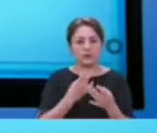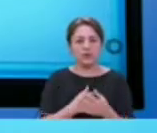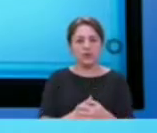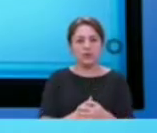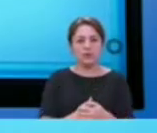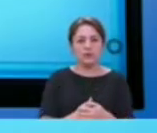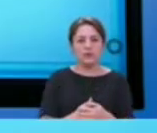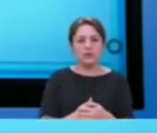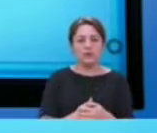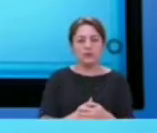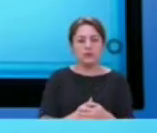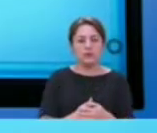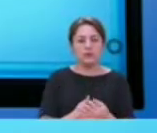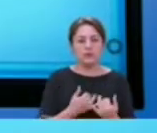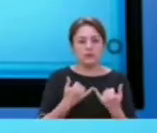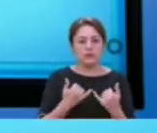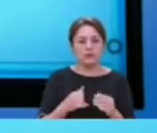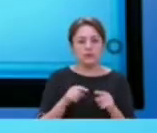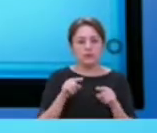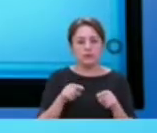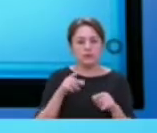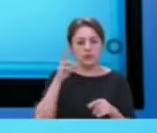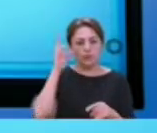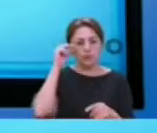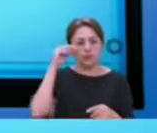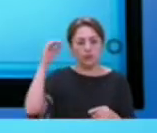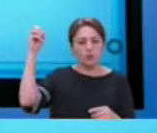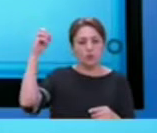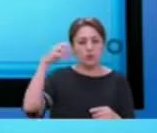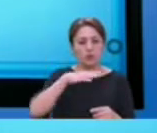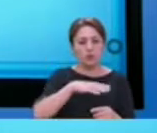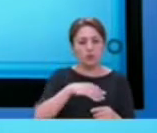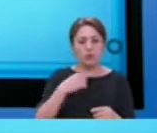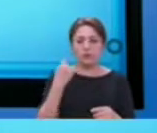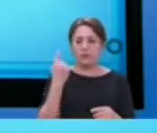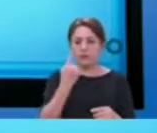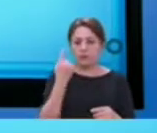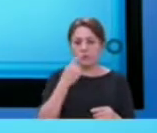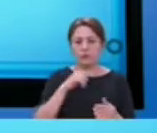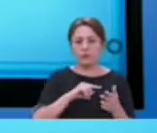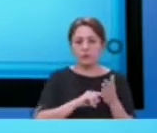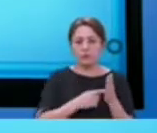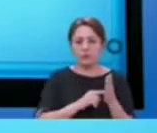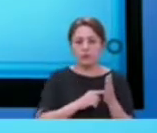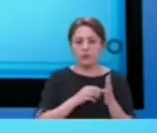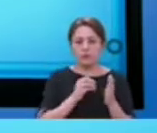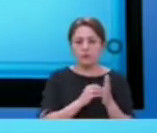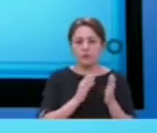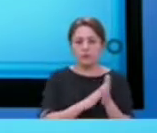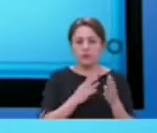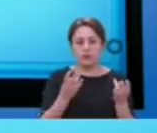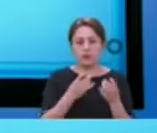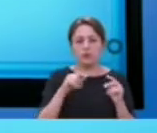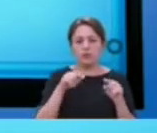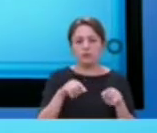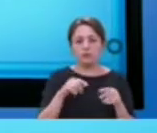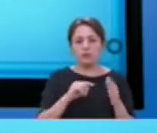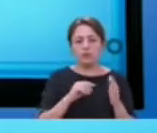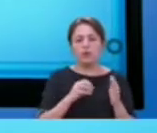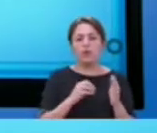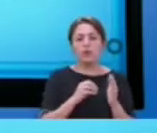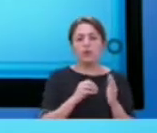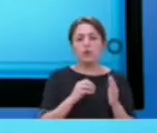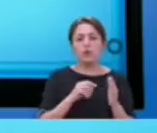bo'ladi. Endi bu son nurida birorta nuqtani belgilashimiz mumkin. Bu nuqtaga